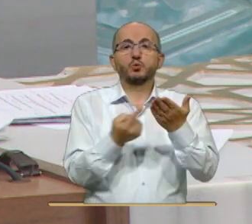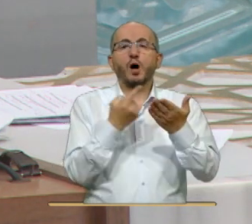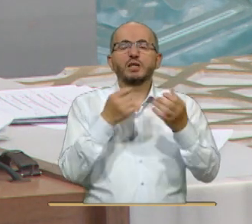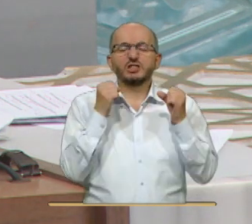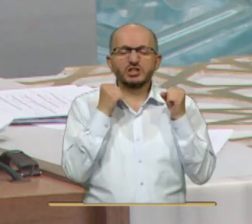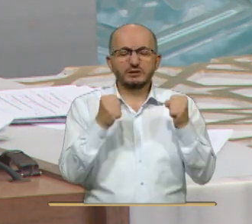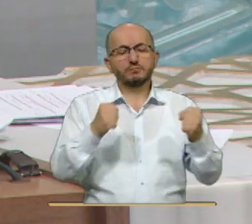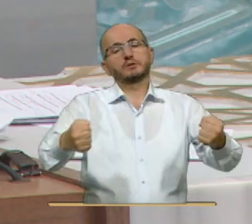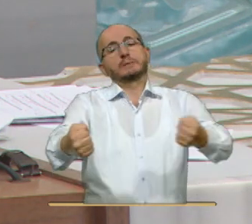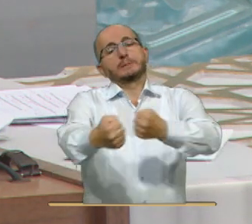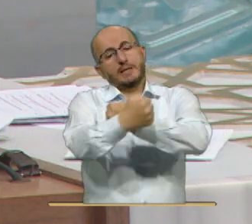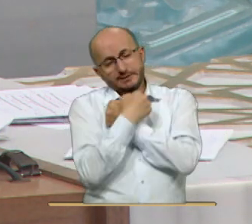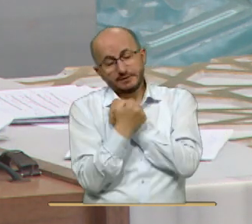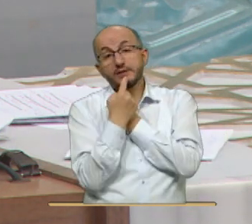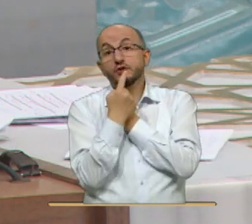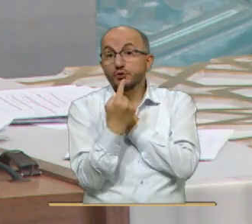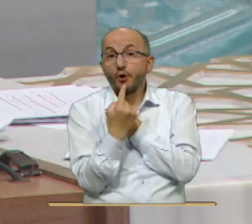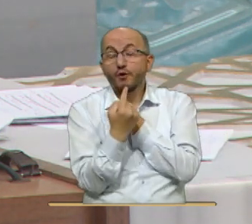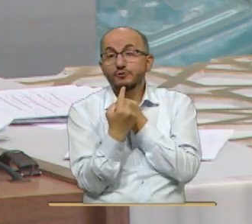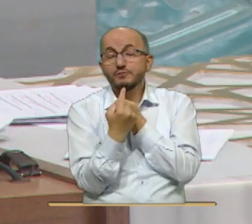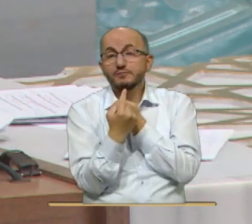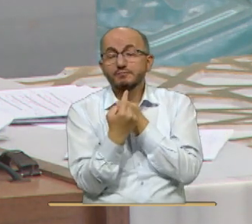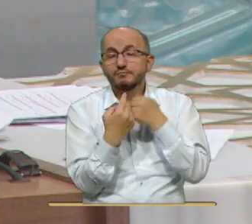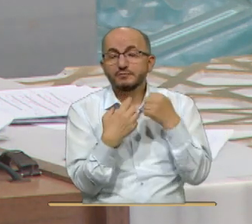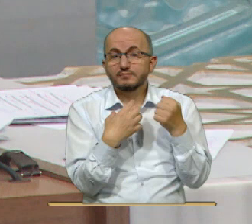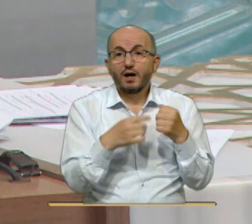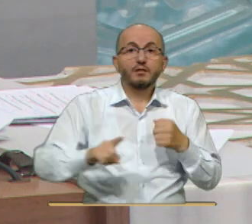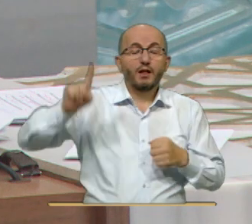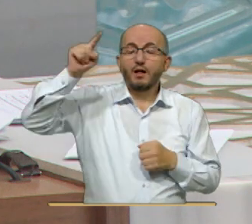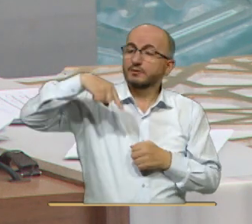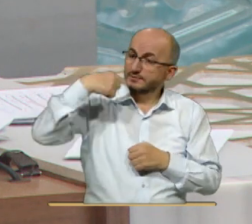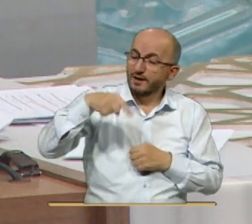sımsıkı sarılın diyor. Kur'an'a, kendi kelamına.